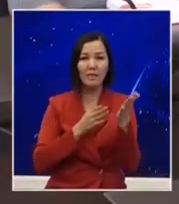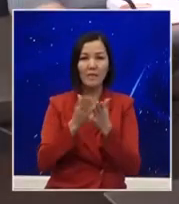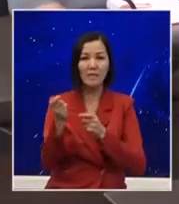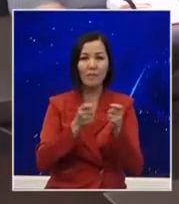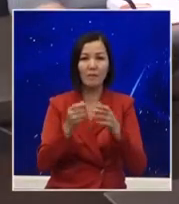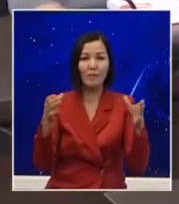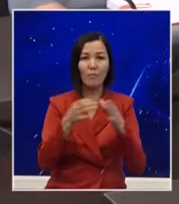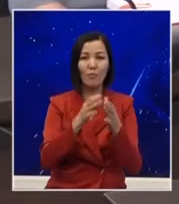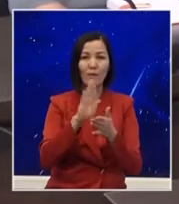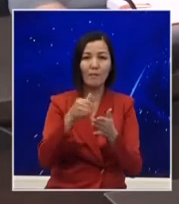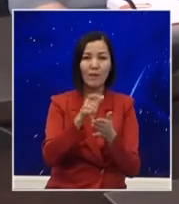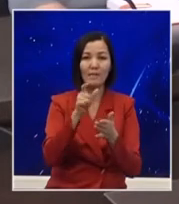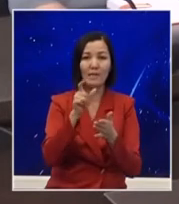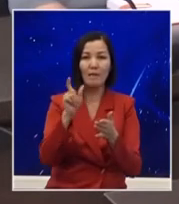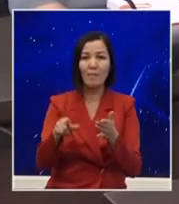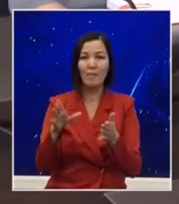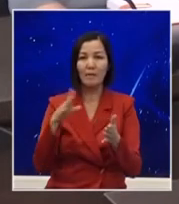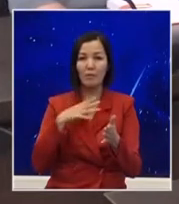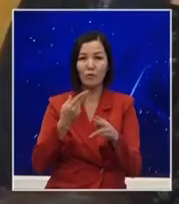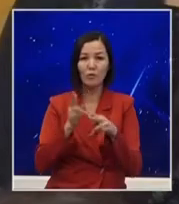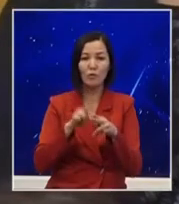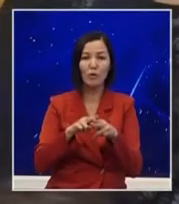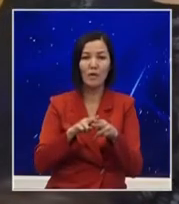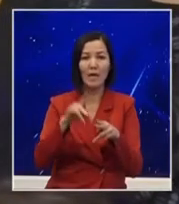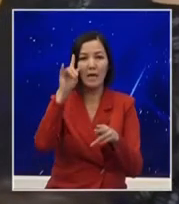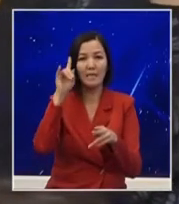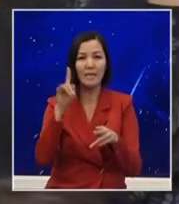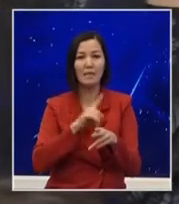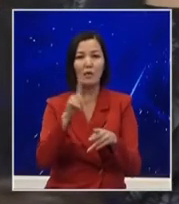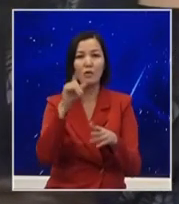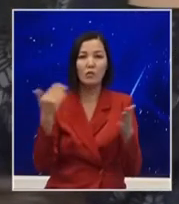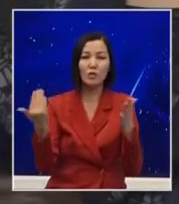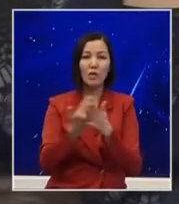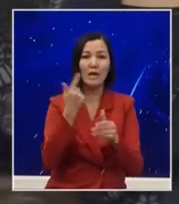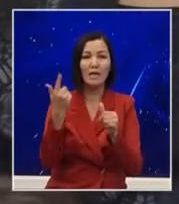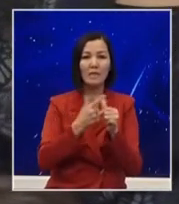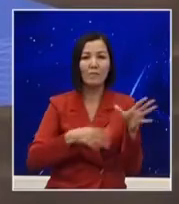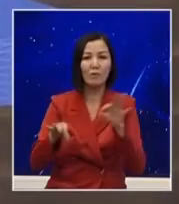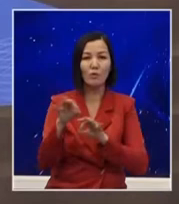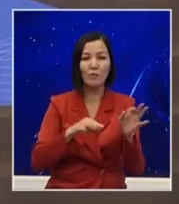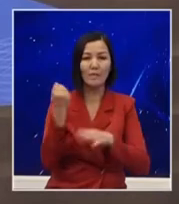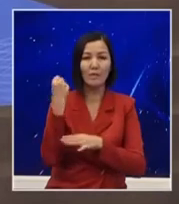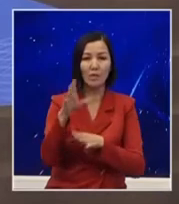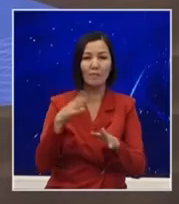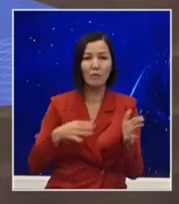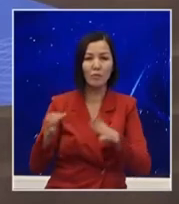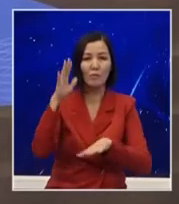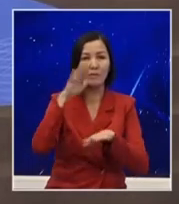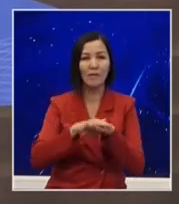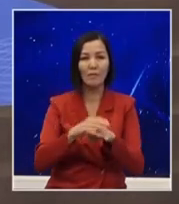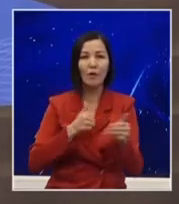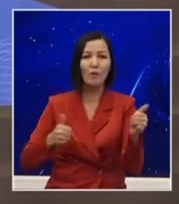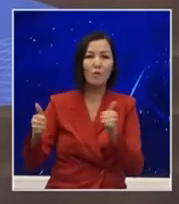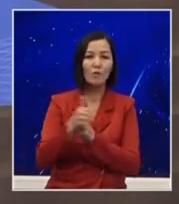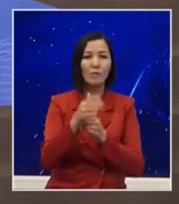саясат басқармасы бөлімінің бас маманы болды. Сондай ол Қазақстанның 100 жаңа есімі жобасының жеңімпазы, облыс